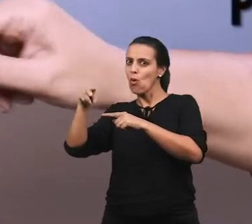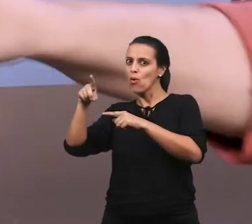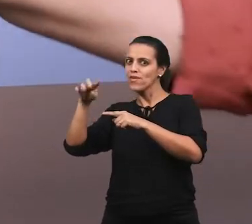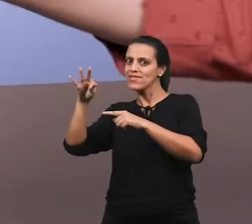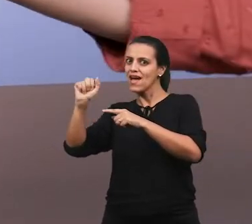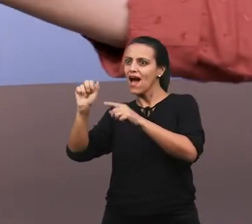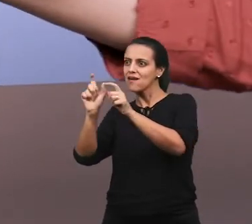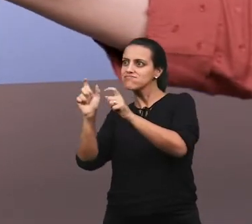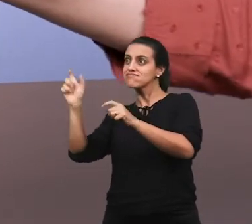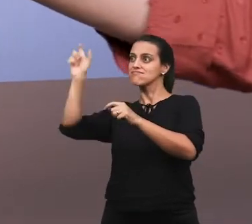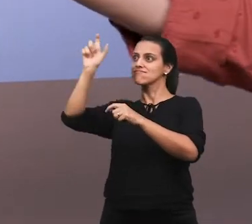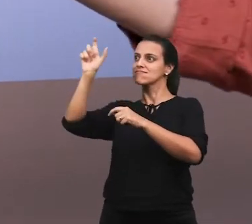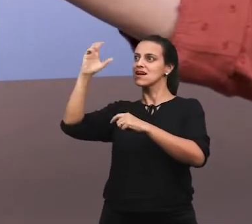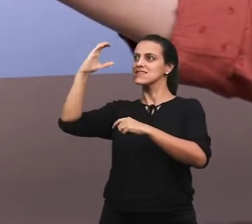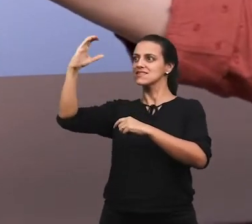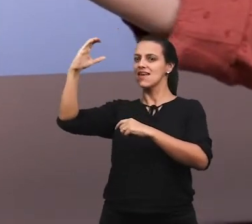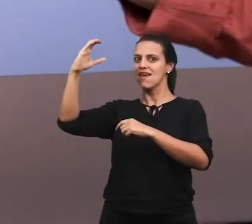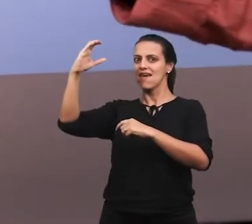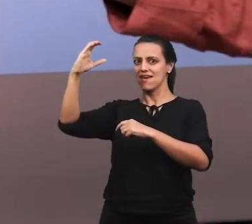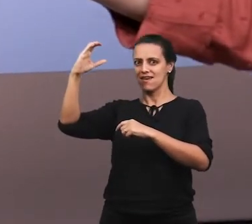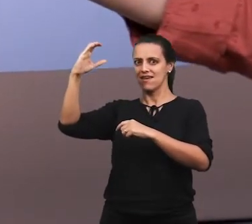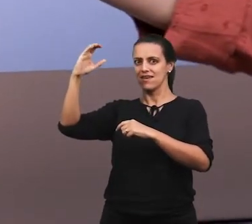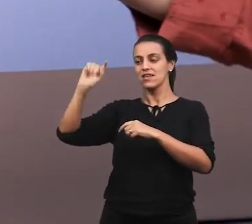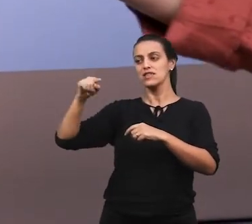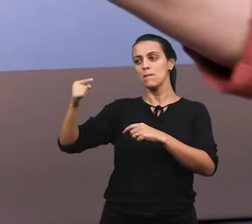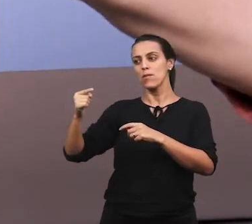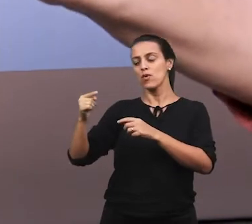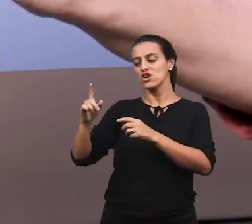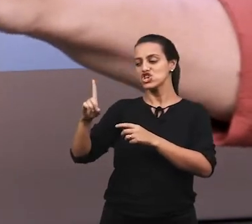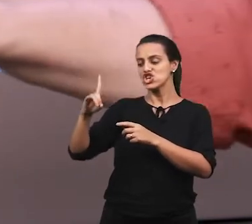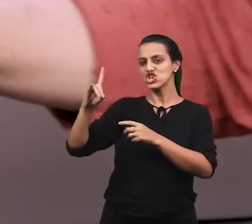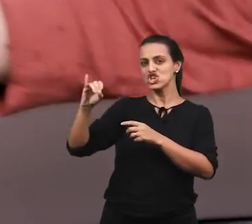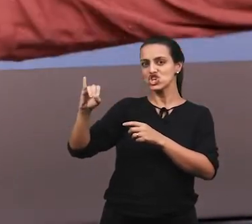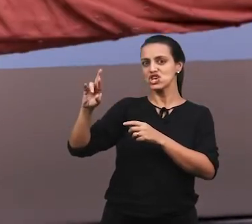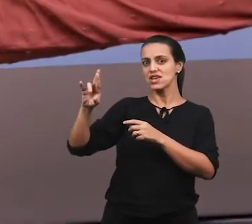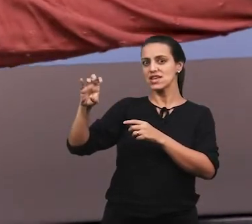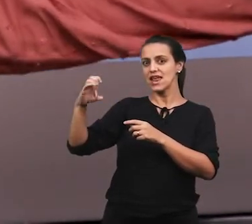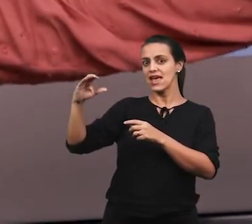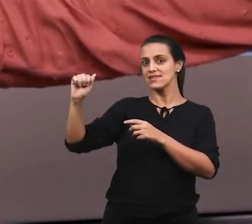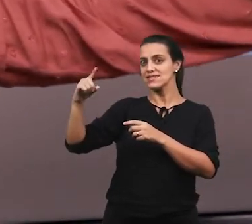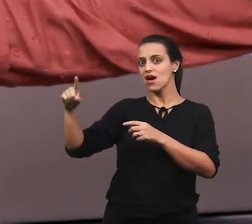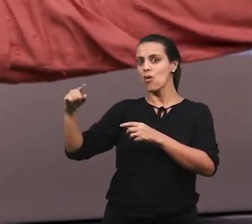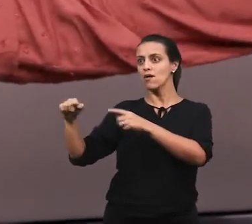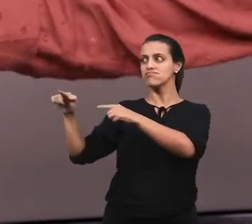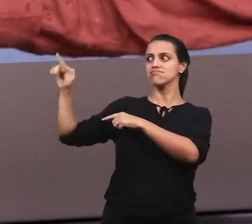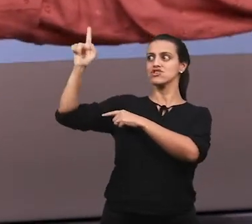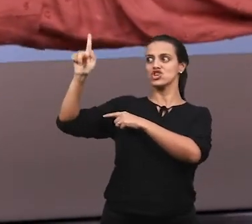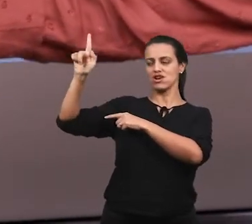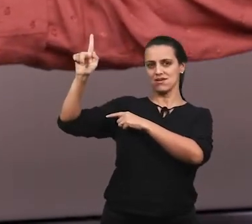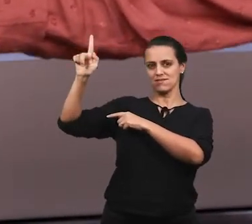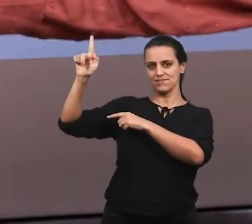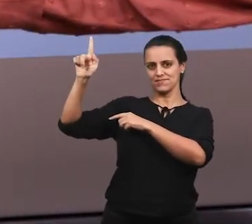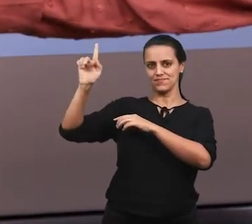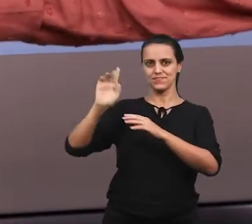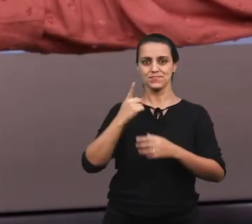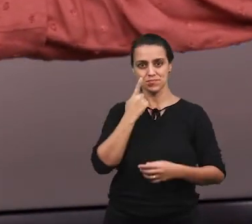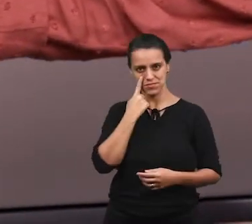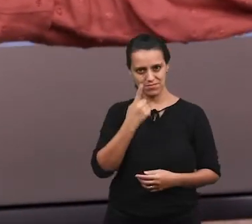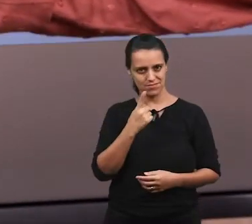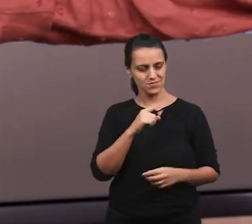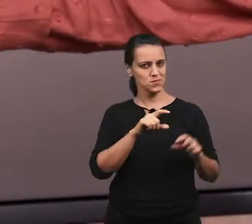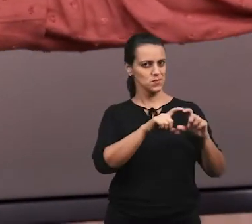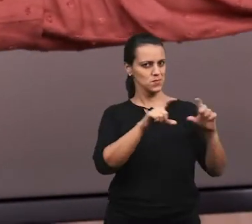конце фразы сменяем обратно на соль. Вот здесь вот начинаем аккорд